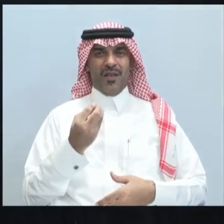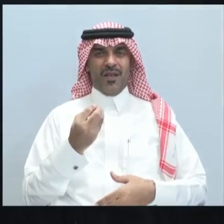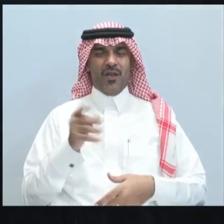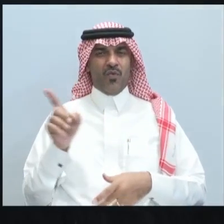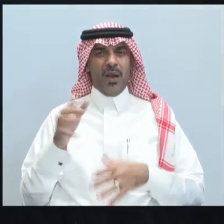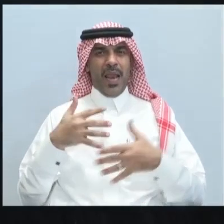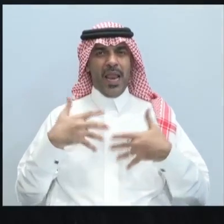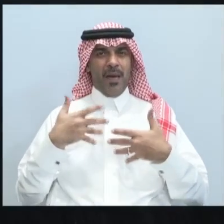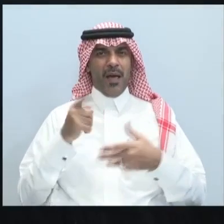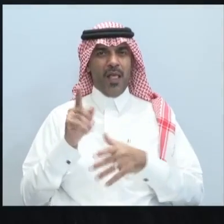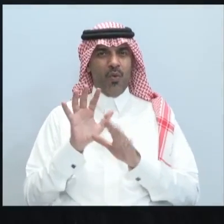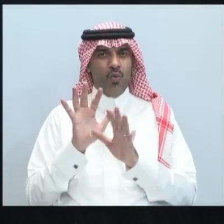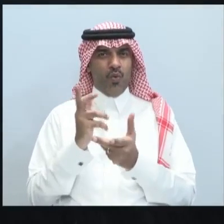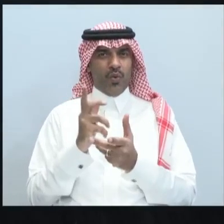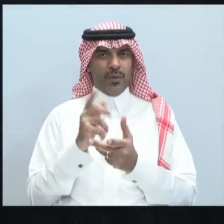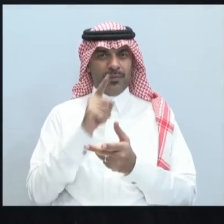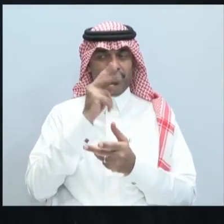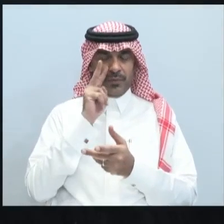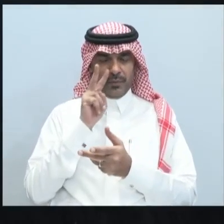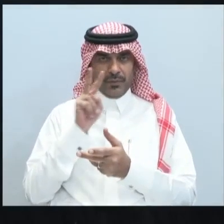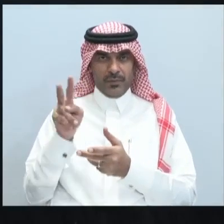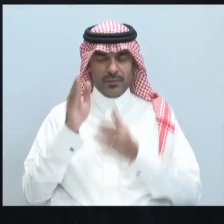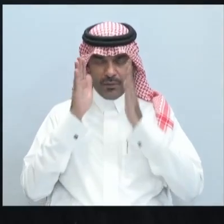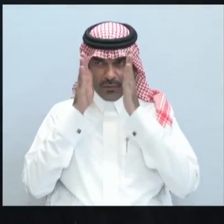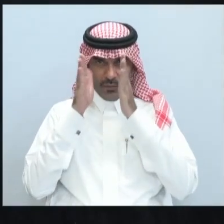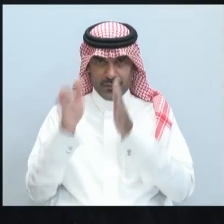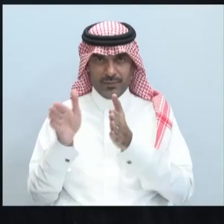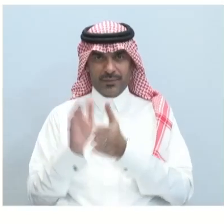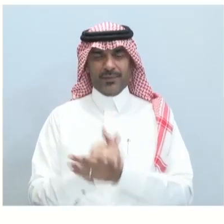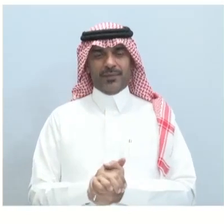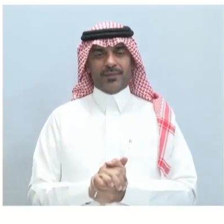هذا النشاط ركزي وركز معي